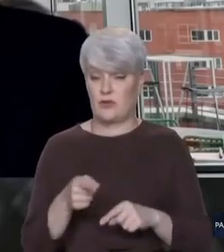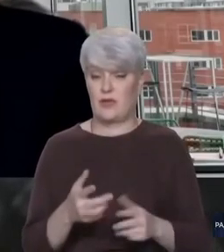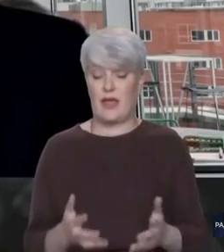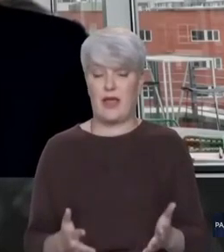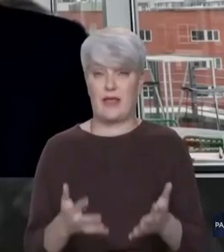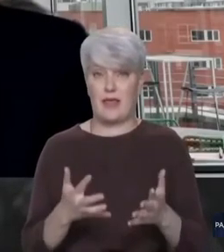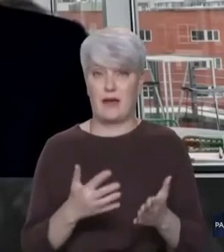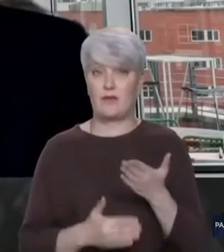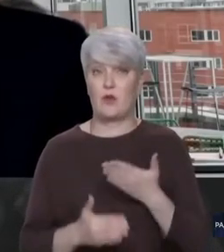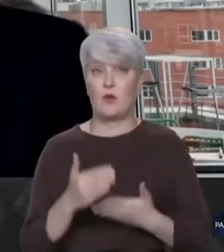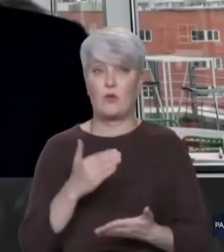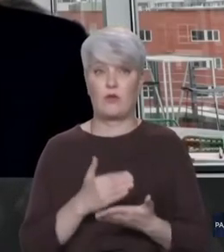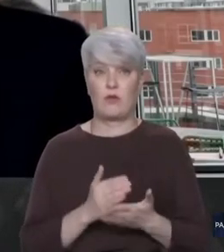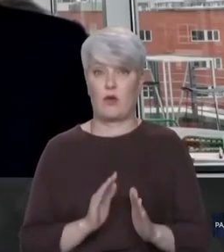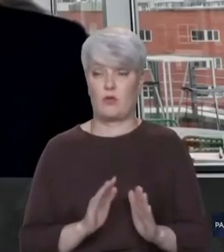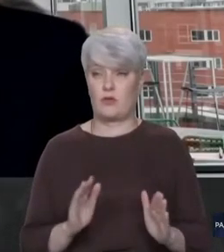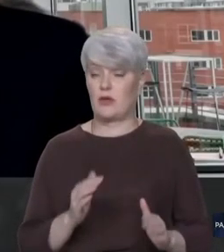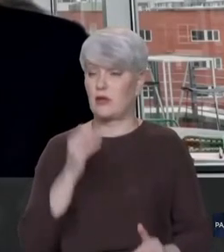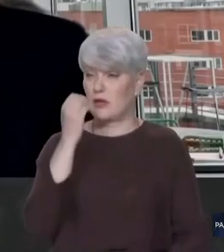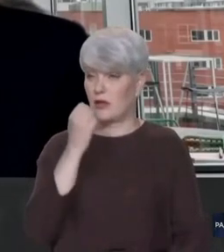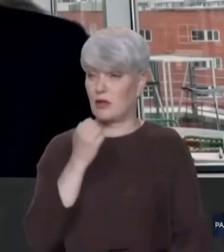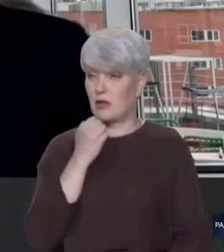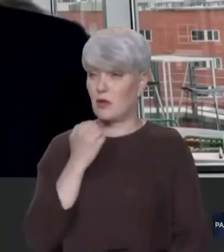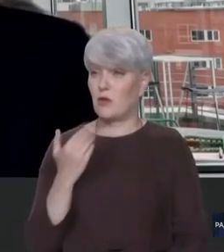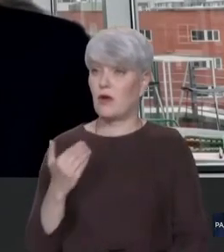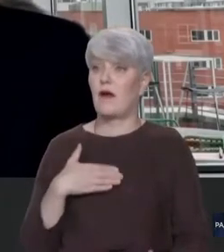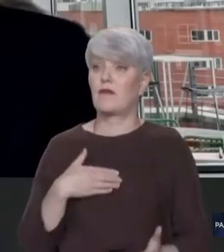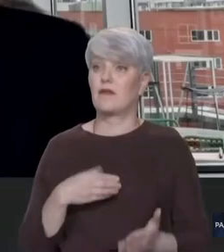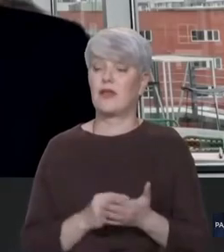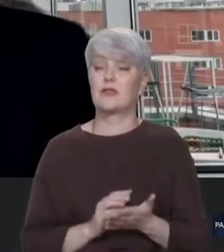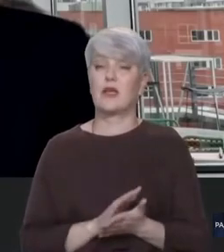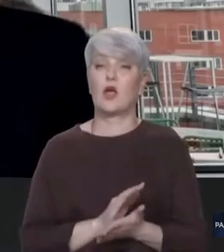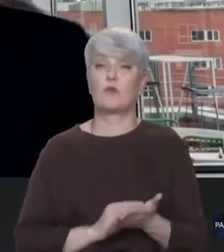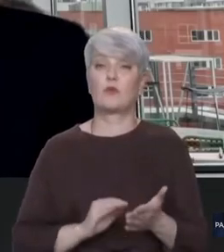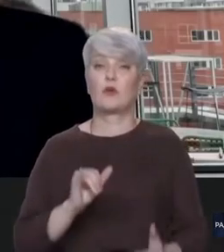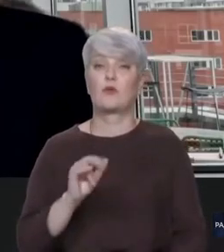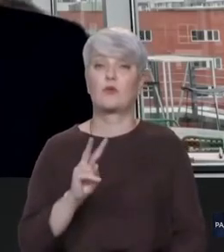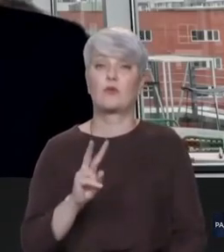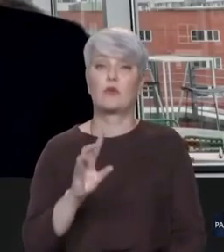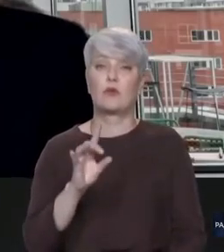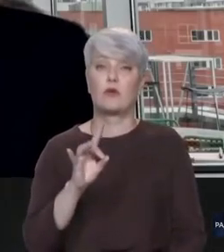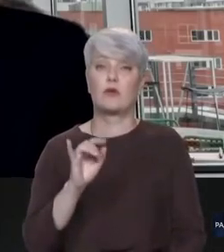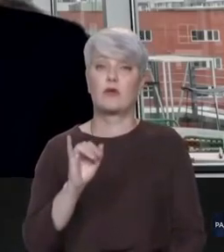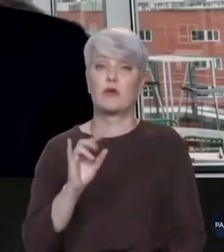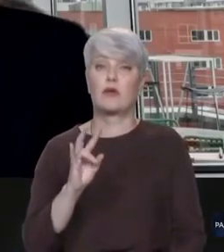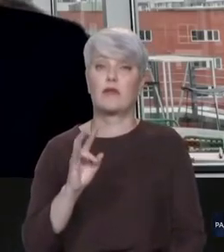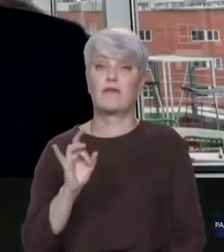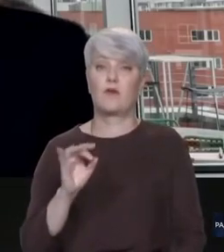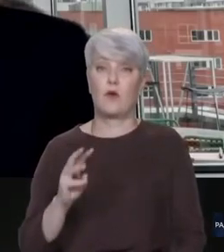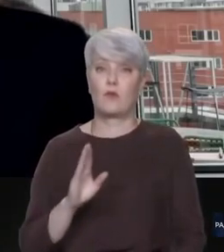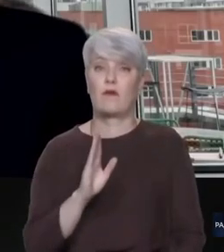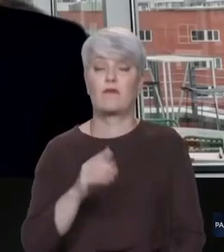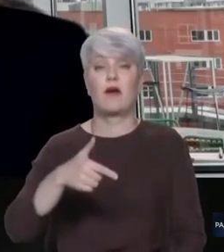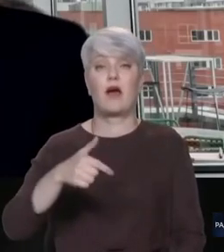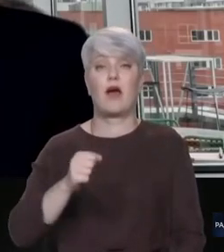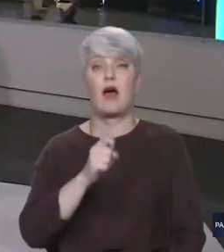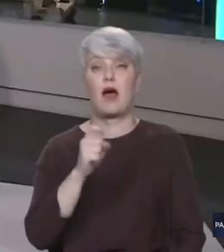останнє Дякую власник кореспондентка укронформу в газі Ірина в драбок про судове засідання у